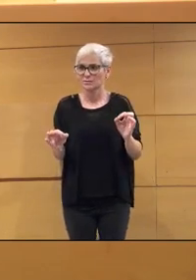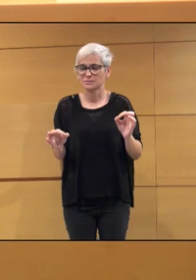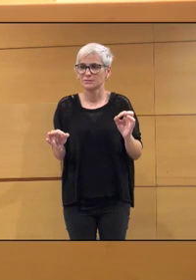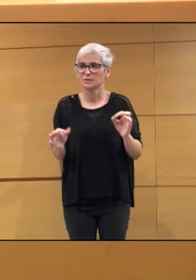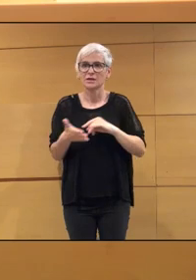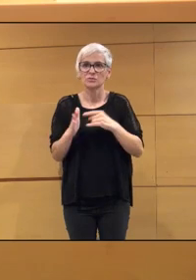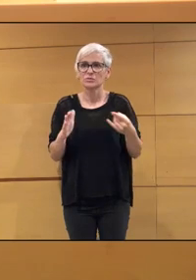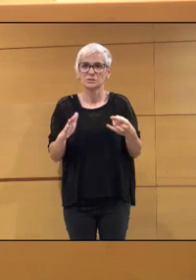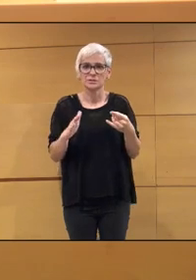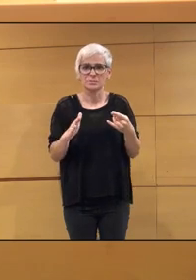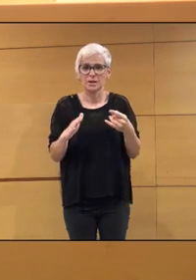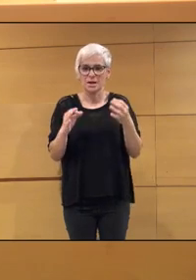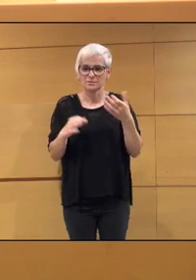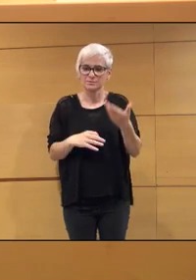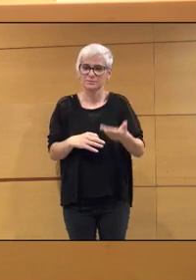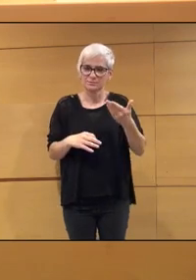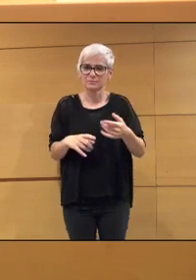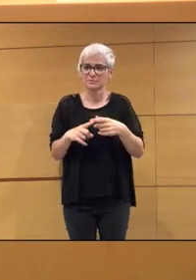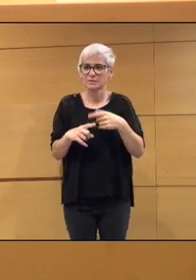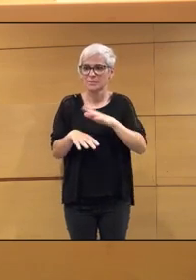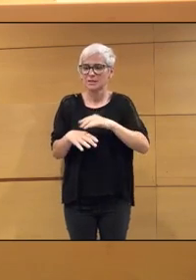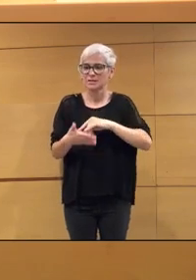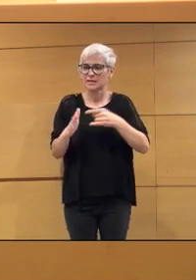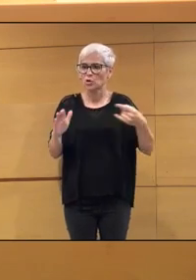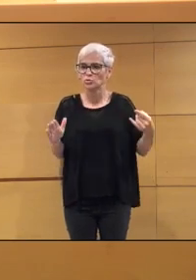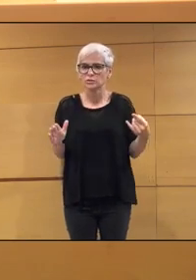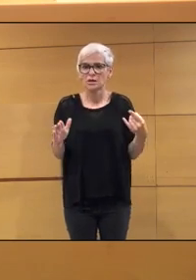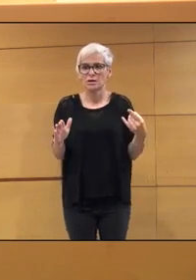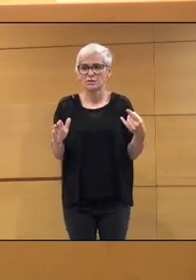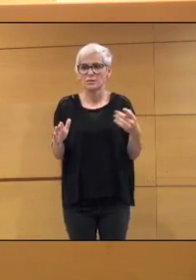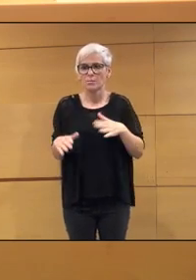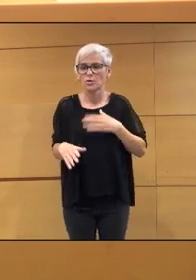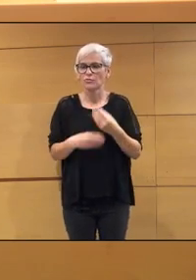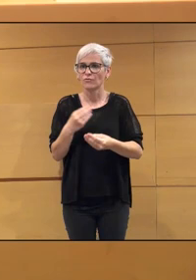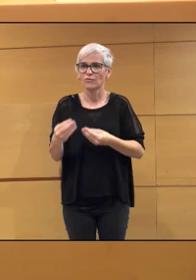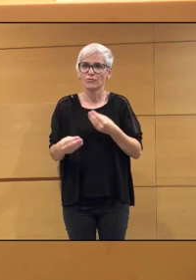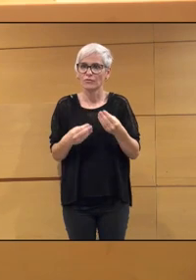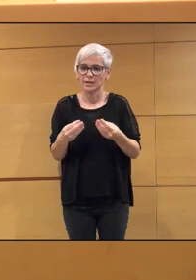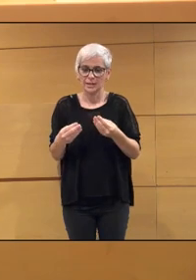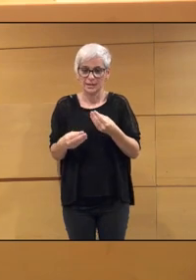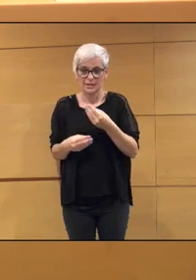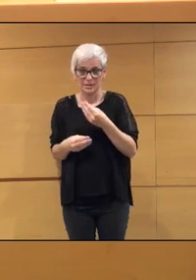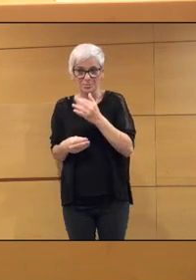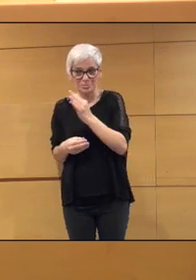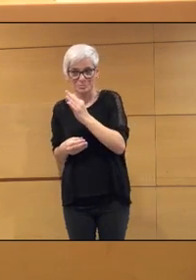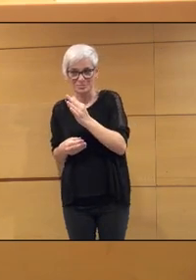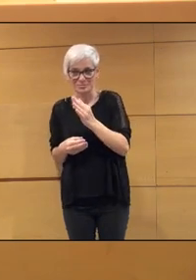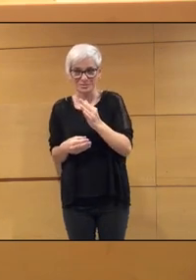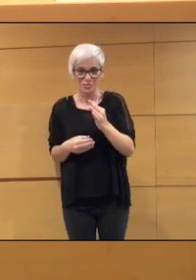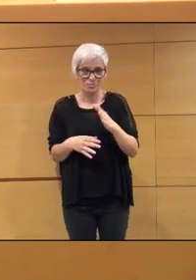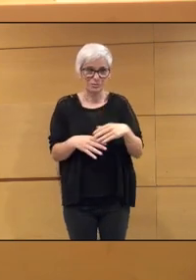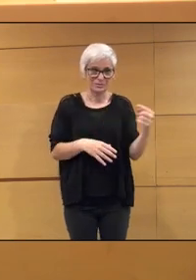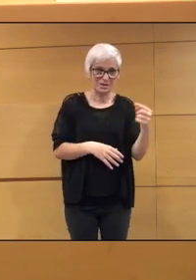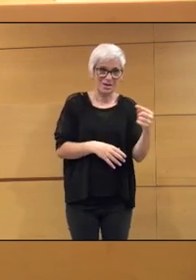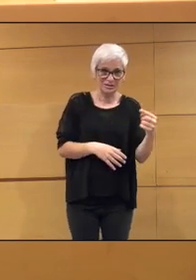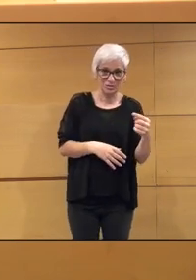no és innocua i que la tecnologia pot fer el bé o el mal, pot